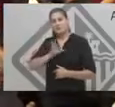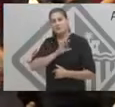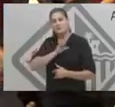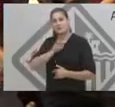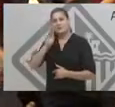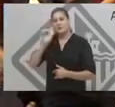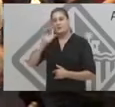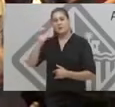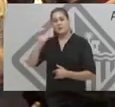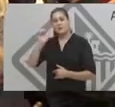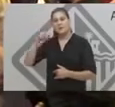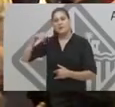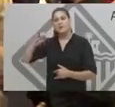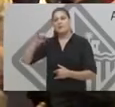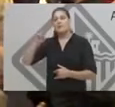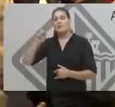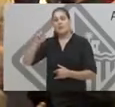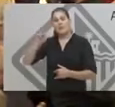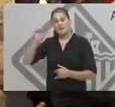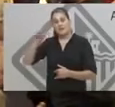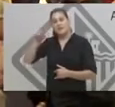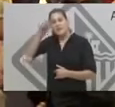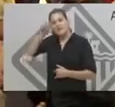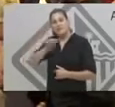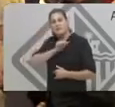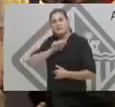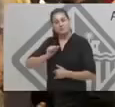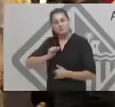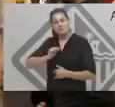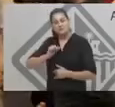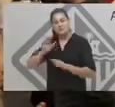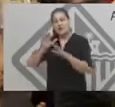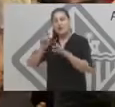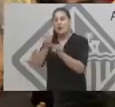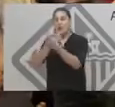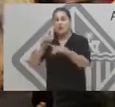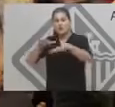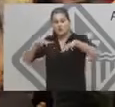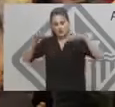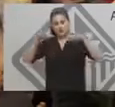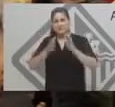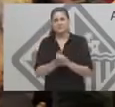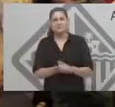Pepe Miralles, solista de l'Orquestra Simfònica de les Illes Balears. Endavant.